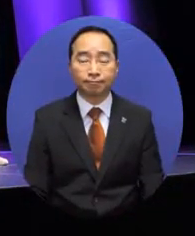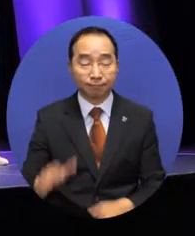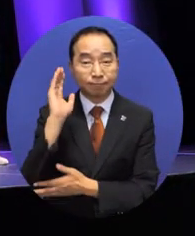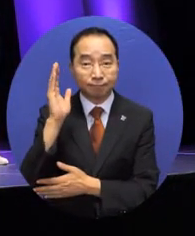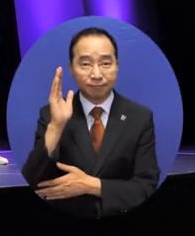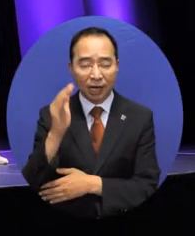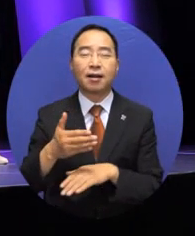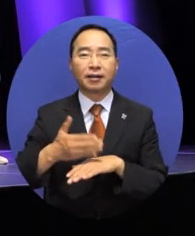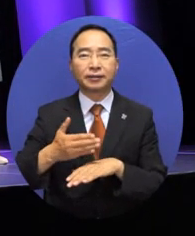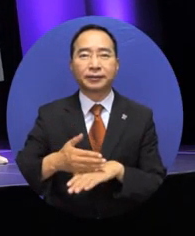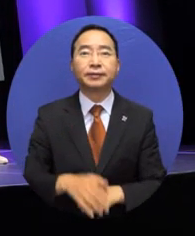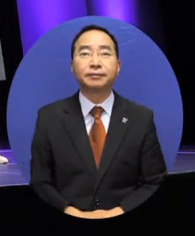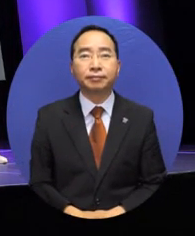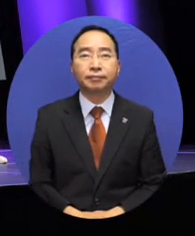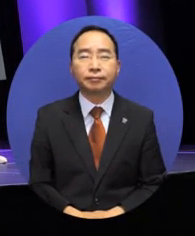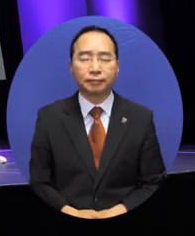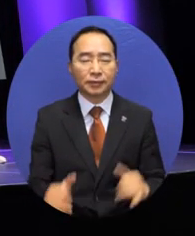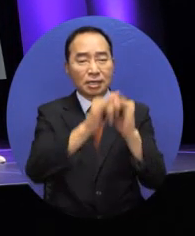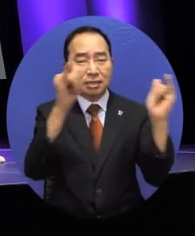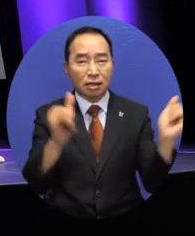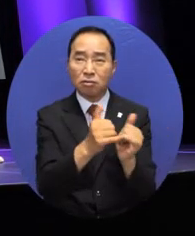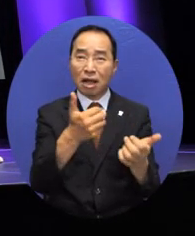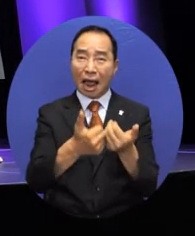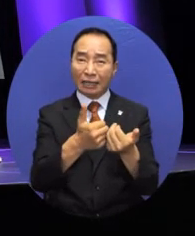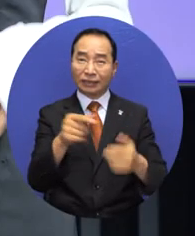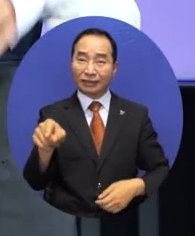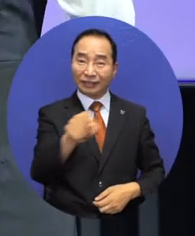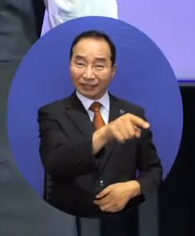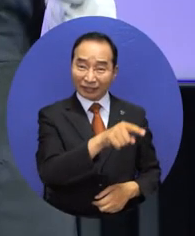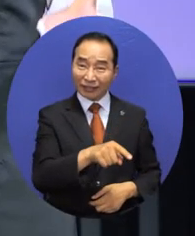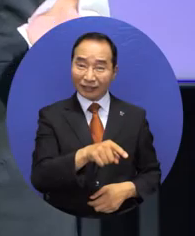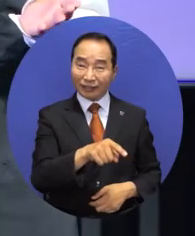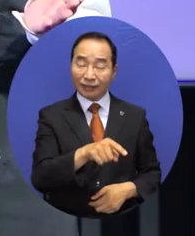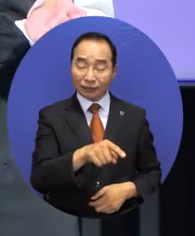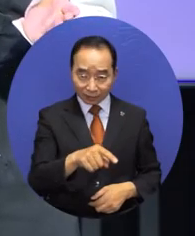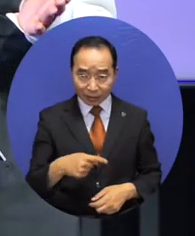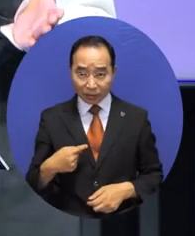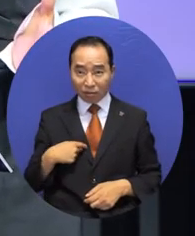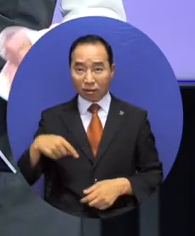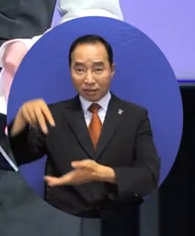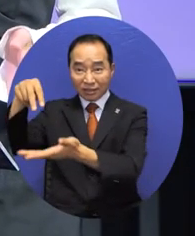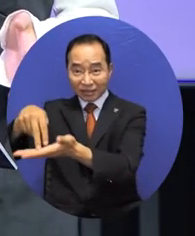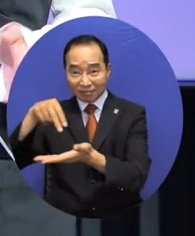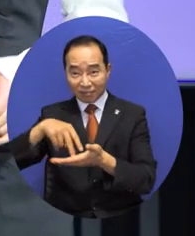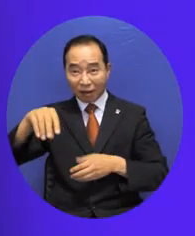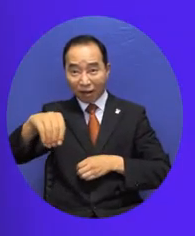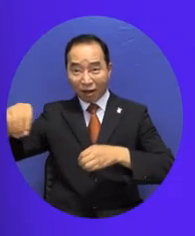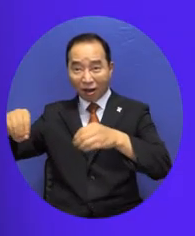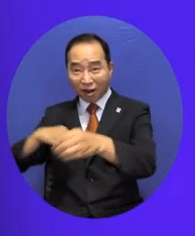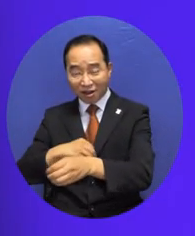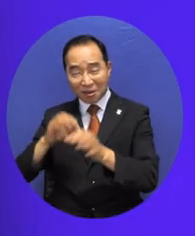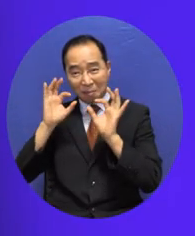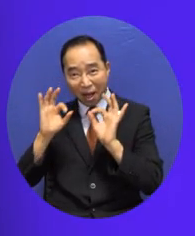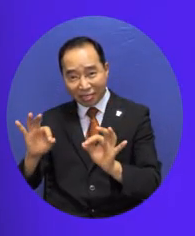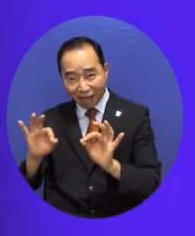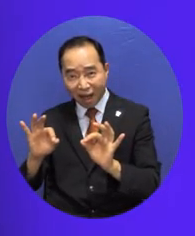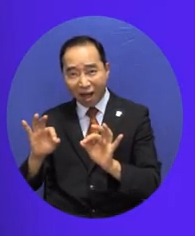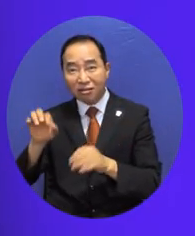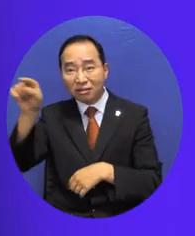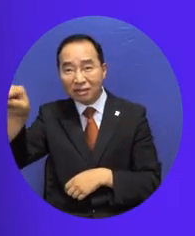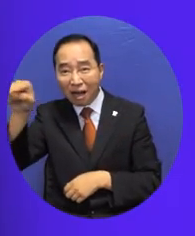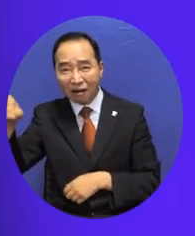강연 잘 들었습니다. 사회적 갈등에 대한 시각을 눈부처의 시각으로 바라본다. 저희가 한 번도 생각해보지